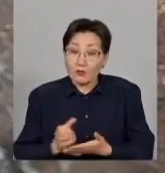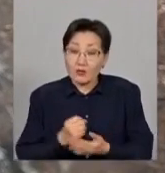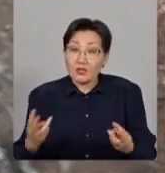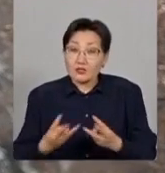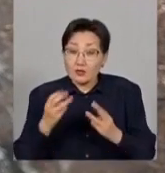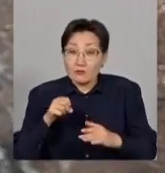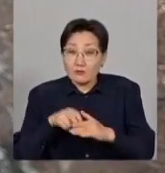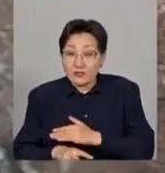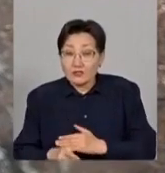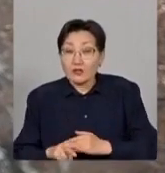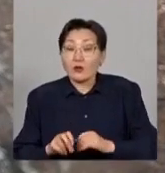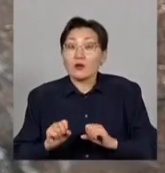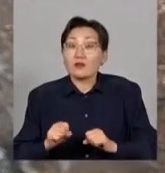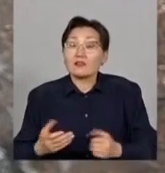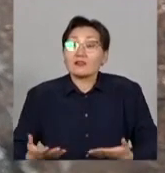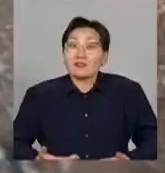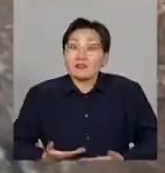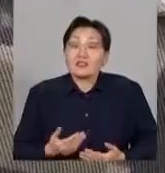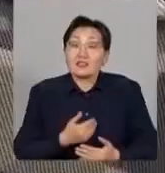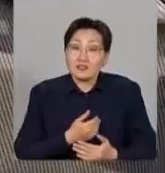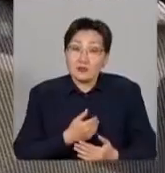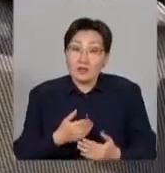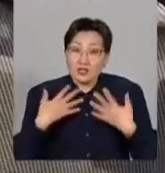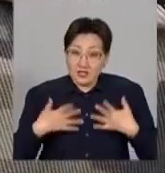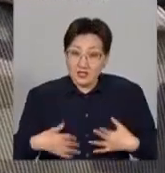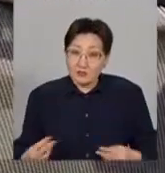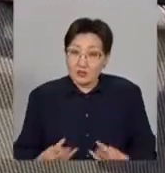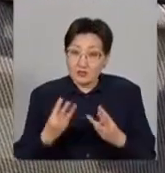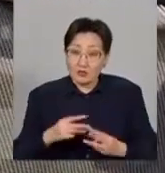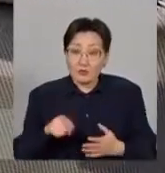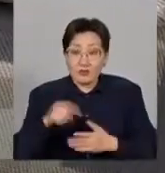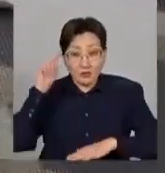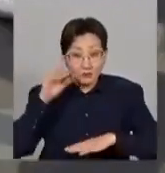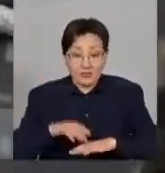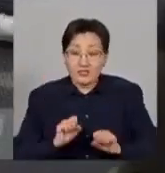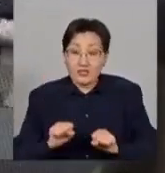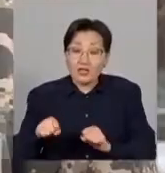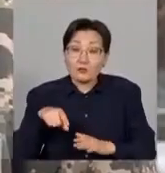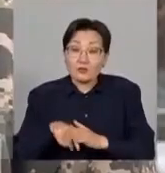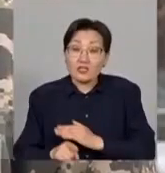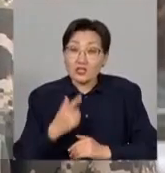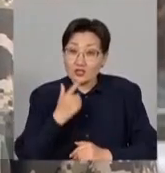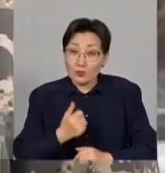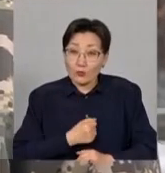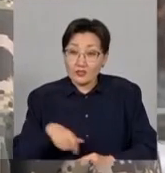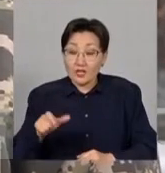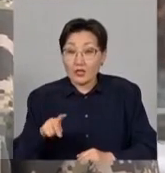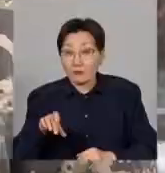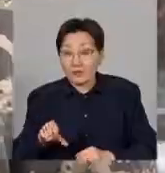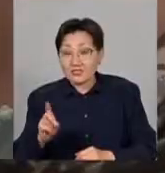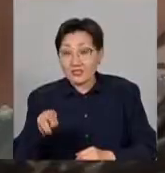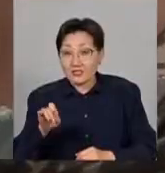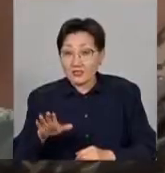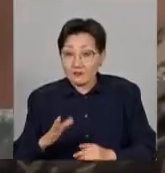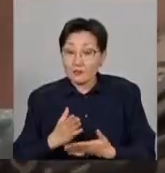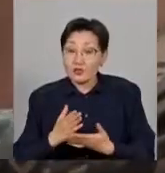жан сақтамақ болғанға ұқсайды. Денесі өртеніп кеткен екен. Қала әкімдігін қорғауға атсалысқандардың арасында десантшы Алмаз Қалиев те